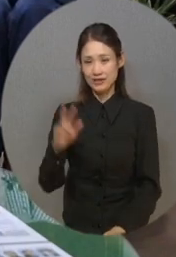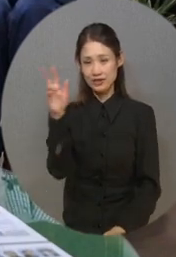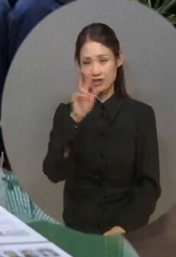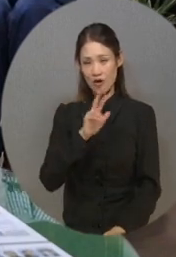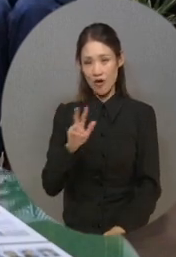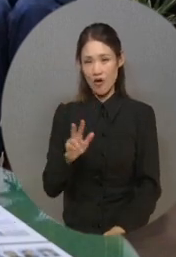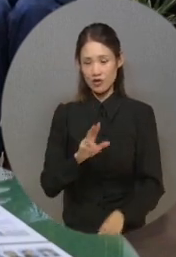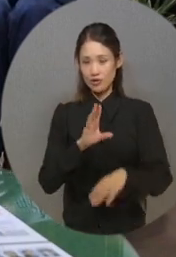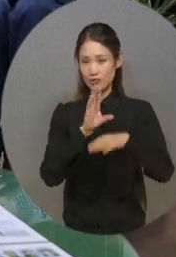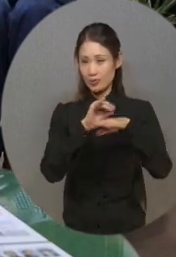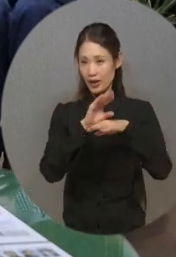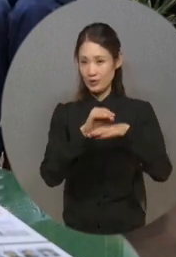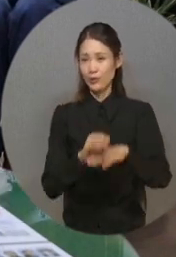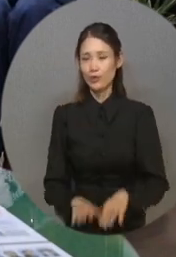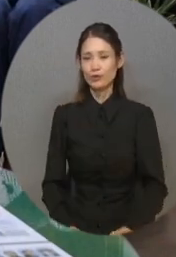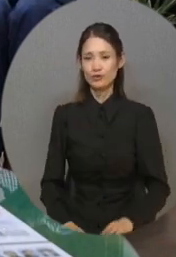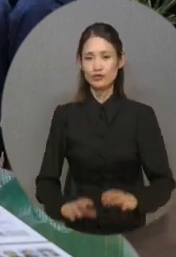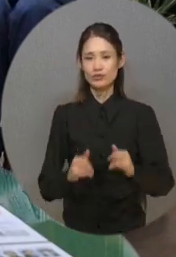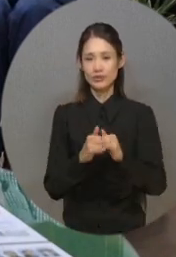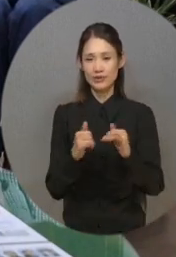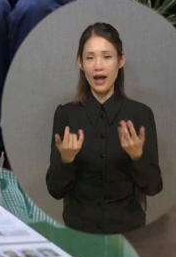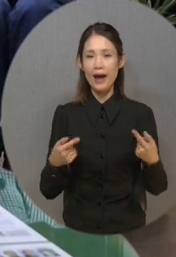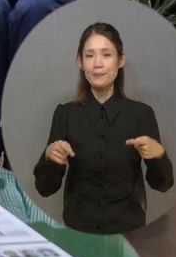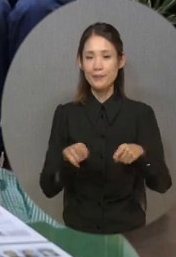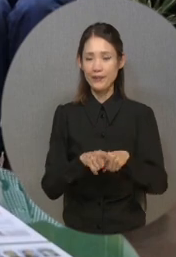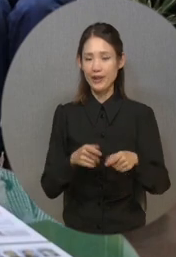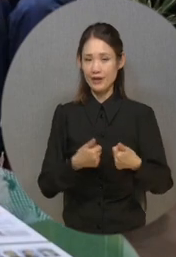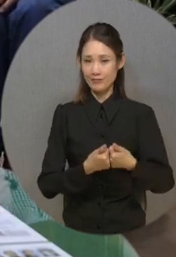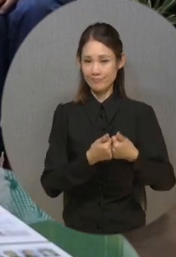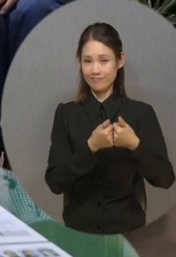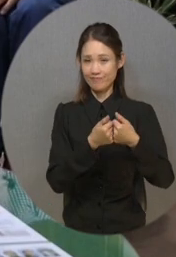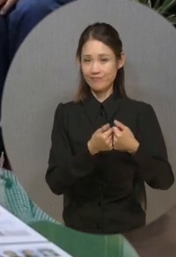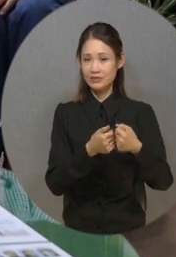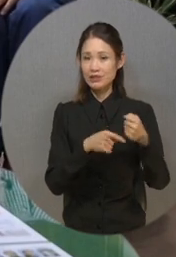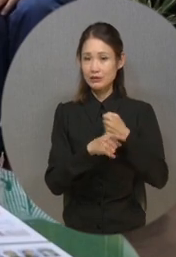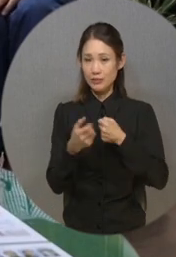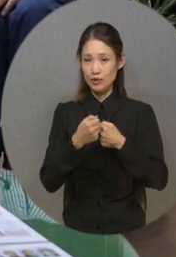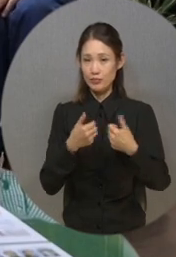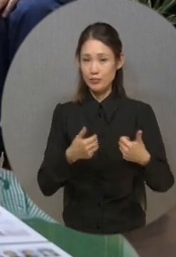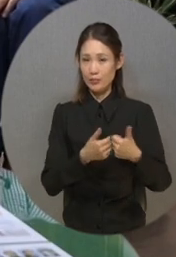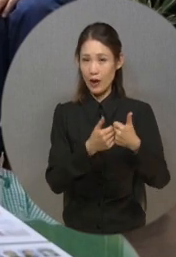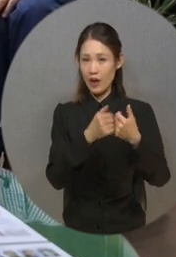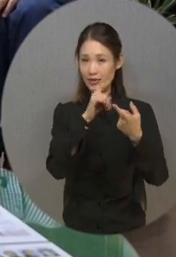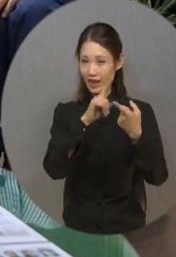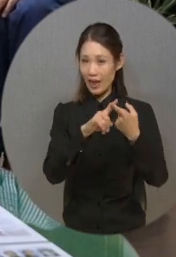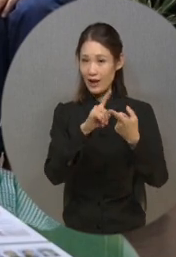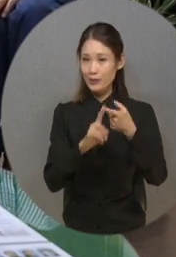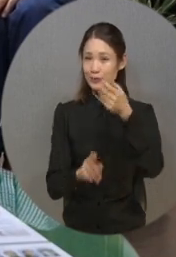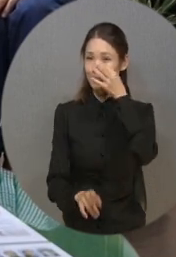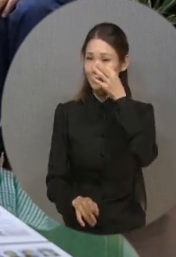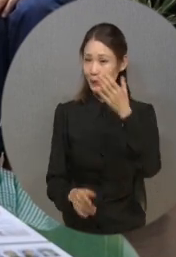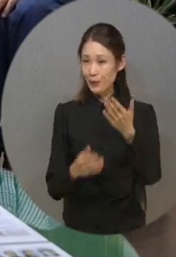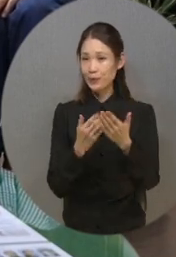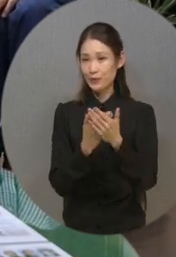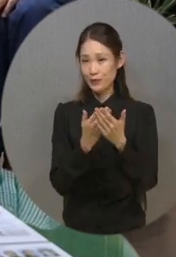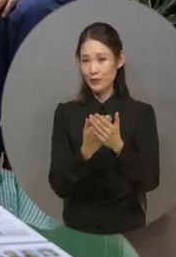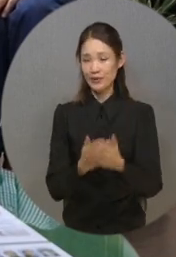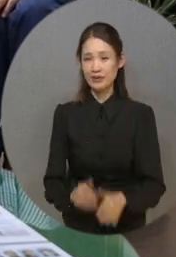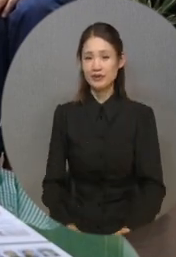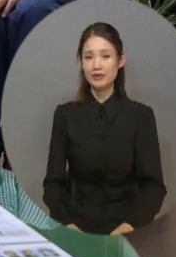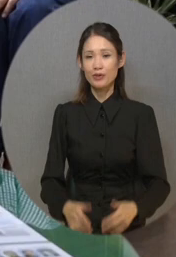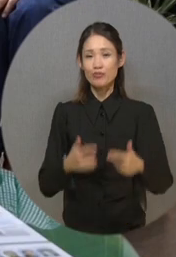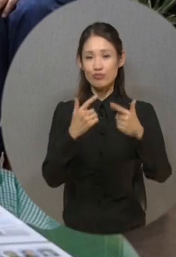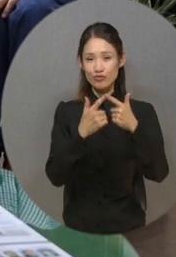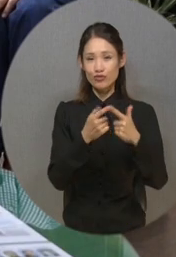아닙니까? 네. 국민들에게 함께 하자는 의미로서 건배하셨던 거 그대로 한번 해주시죠. 제가 그러면 네. 그 부산